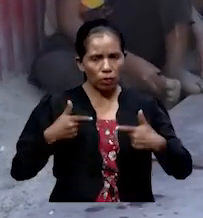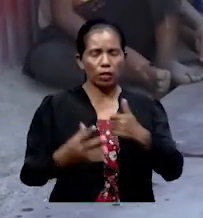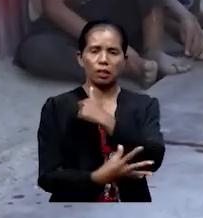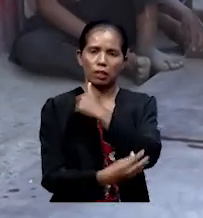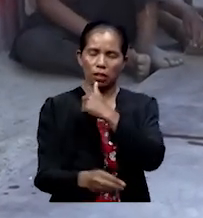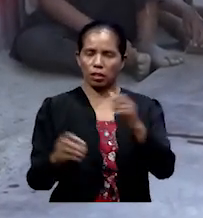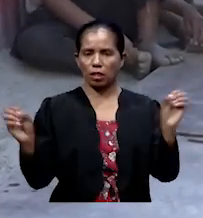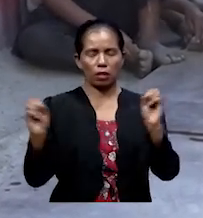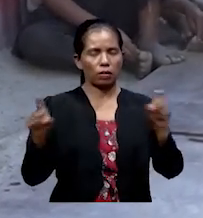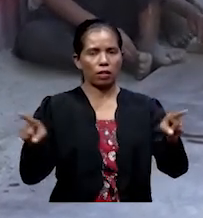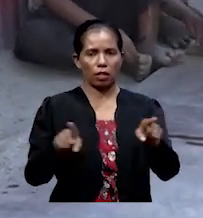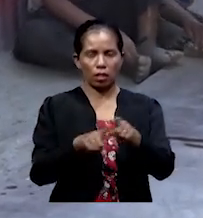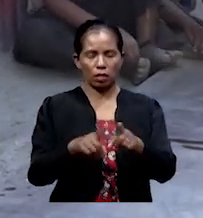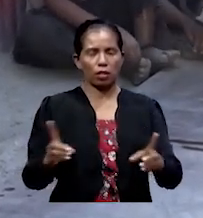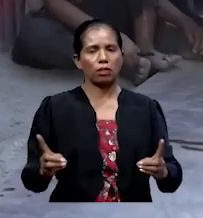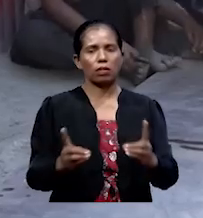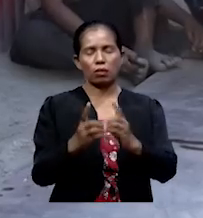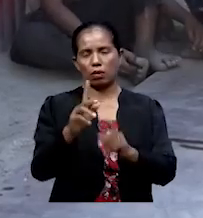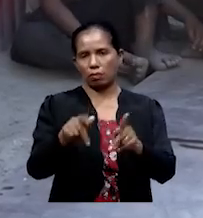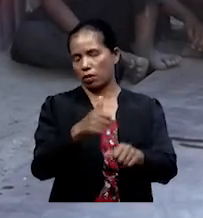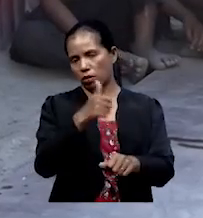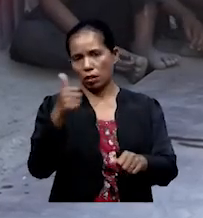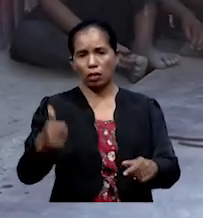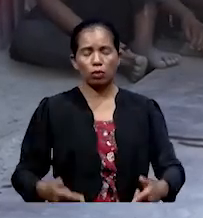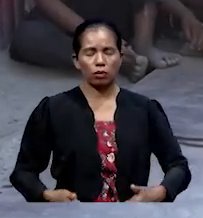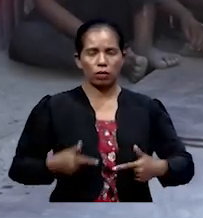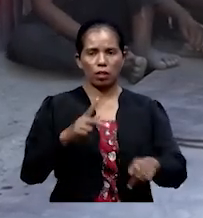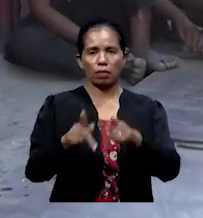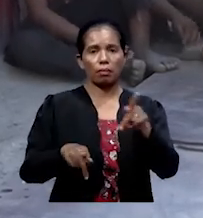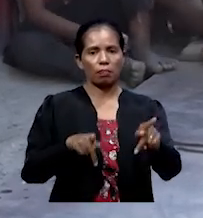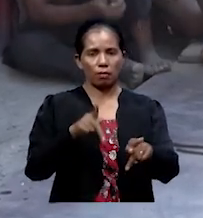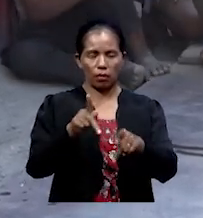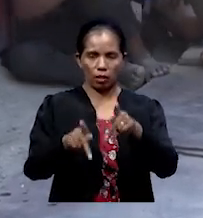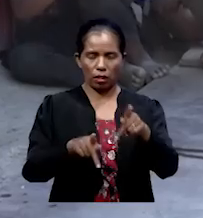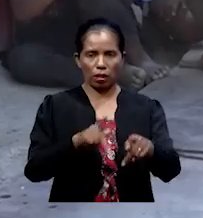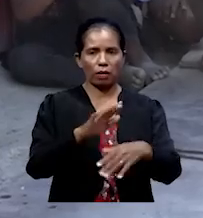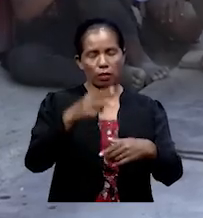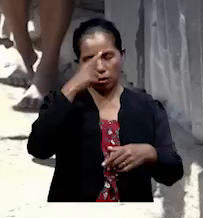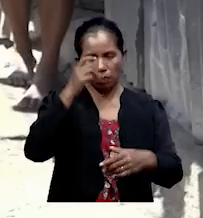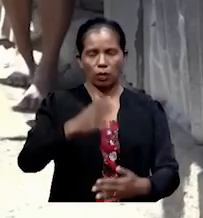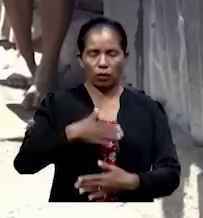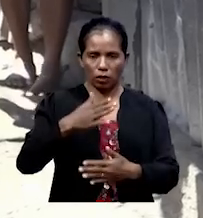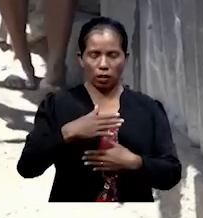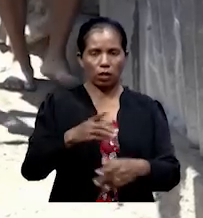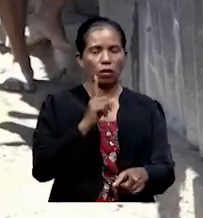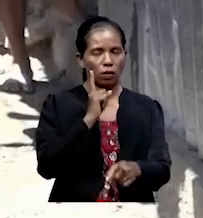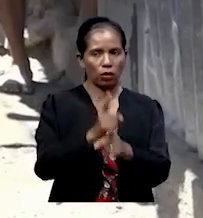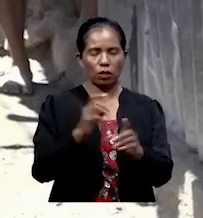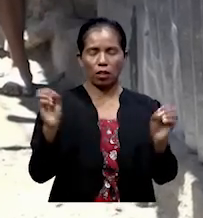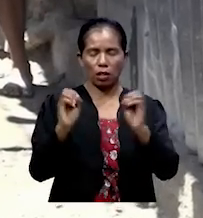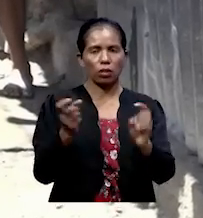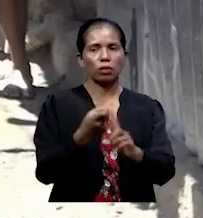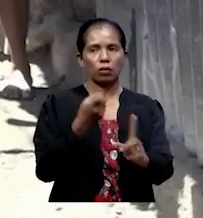esa sukat ho di julga ema seluk. Husi moris ema umana niang. Tambak solok lolos lamai det husi riku